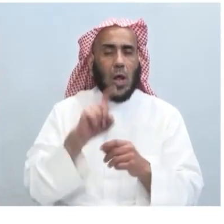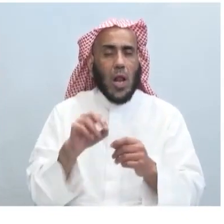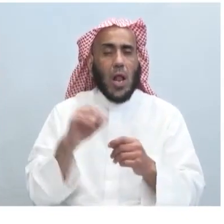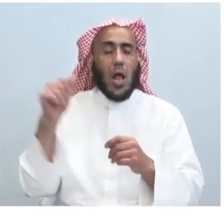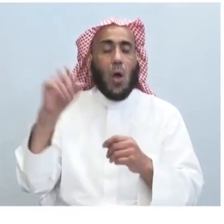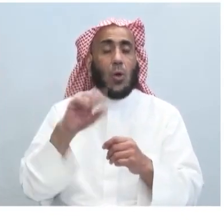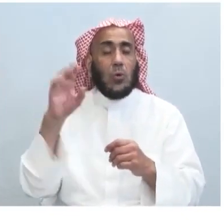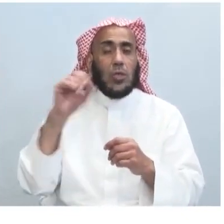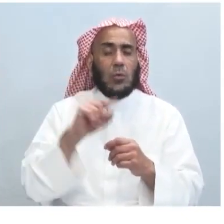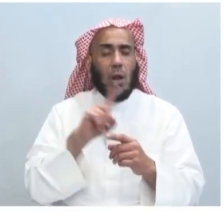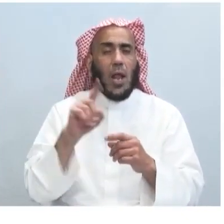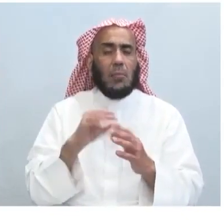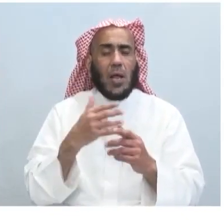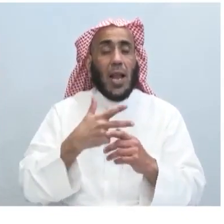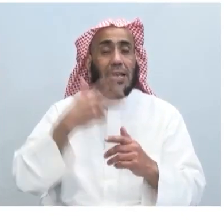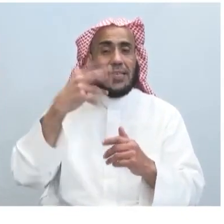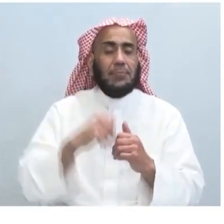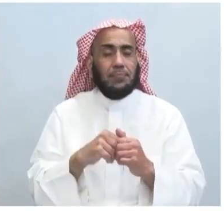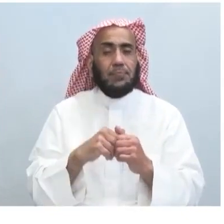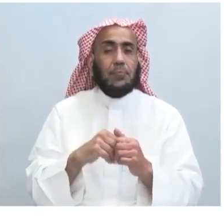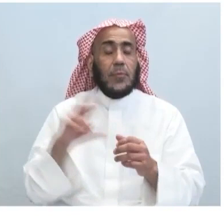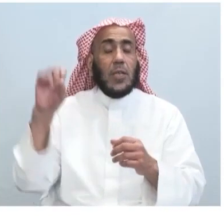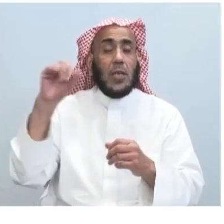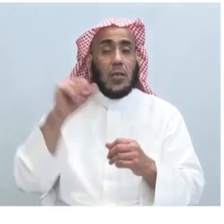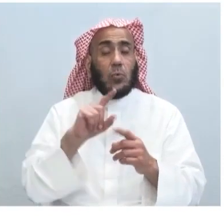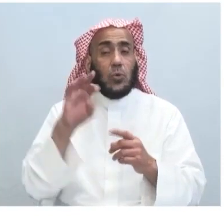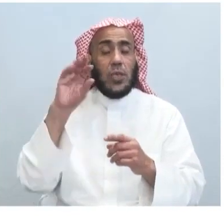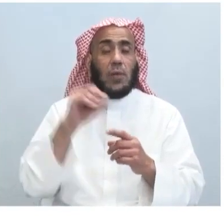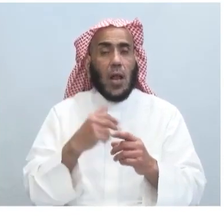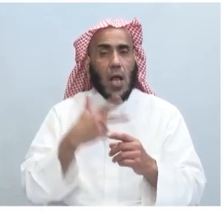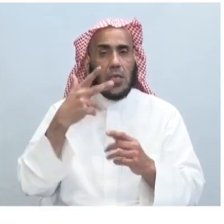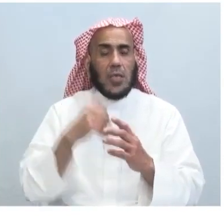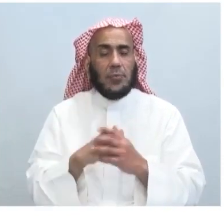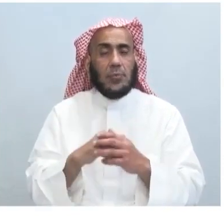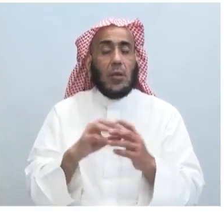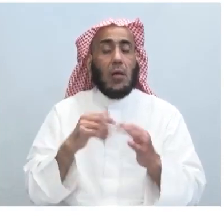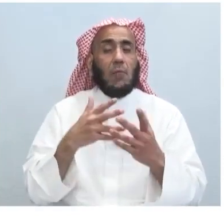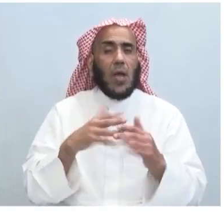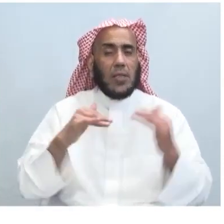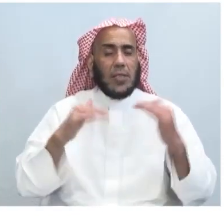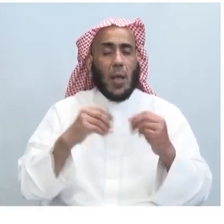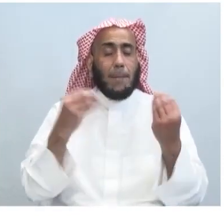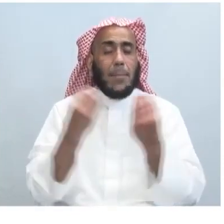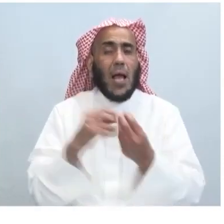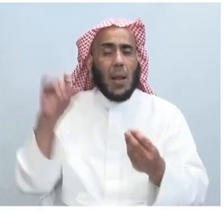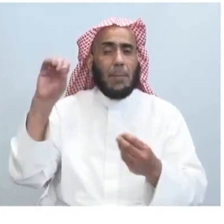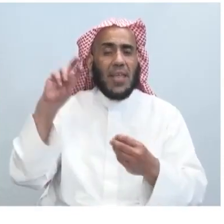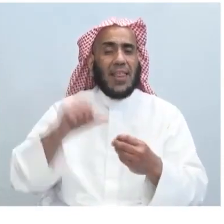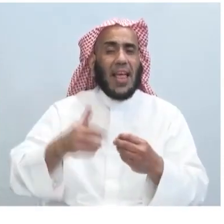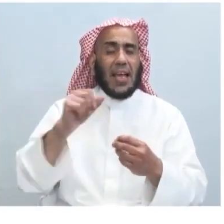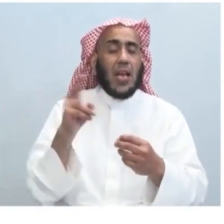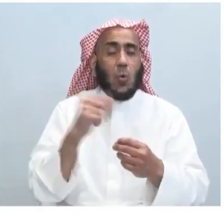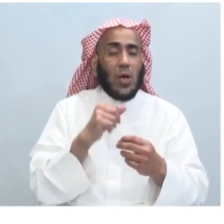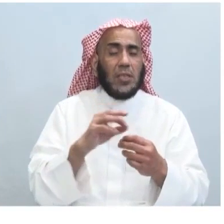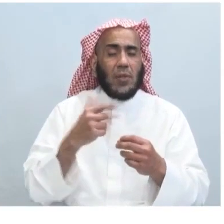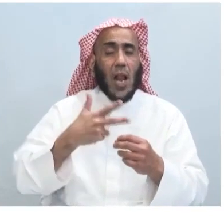اكسيد الكربون لاحظ في الحاله الغازيه الهيدروجين ايضا في الحاله الغازيه في حاله اتزان مع الميثان من النواتج في